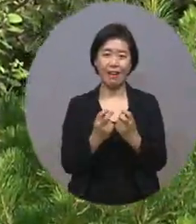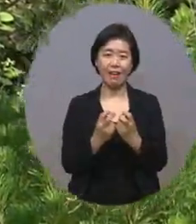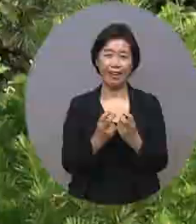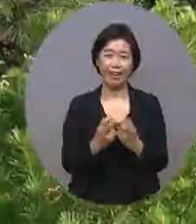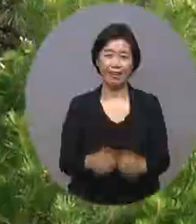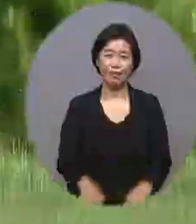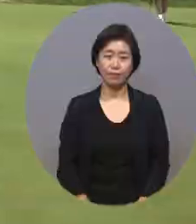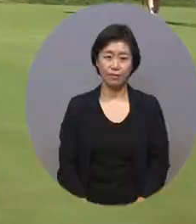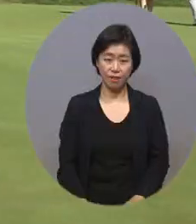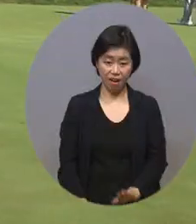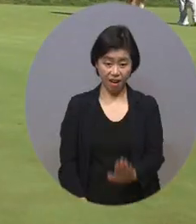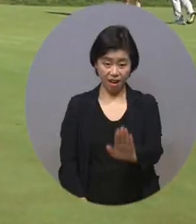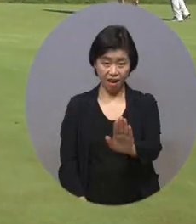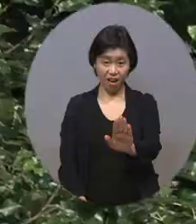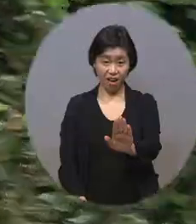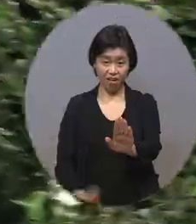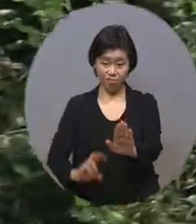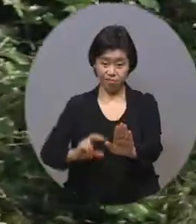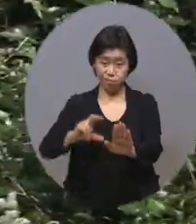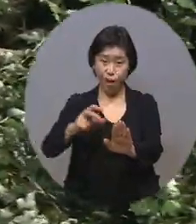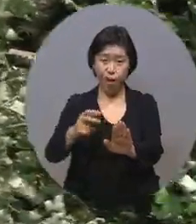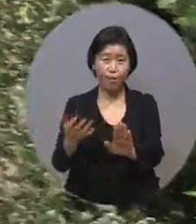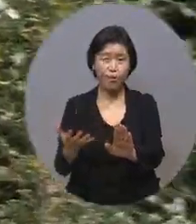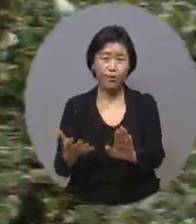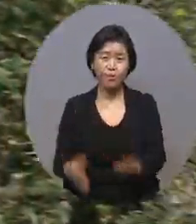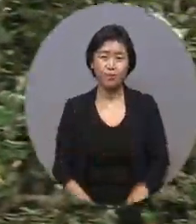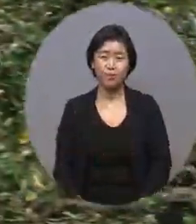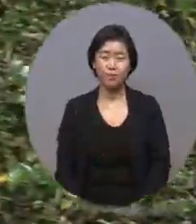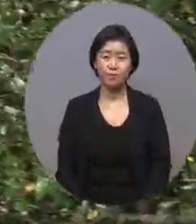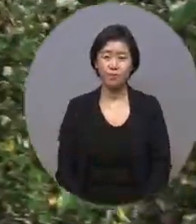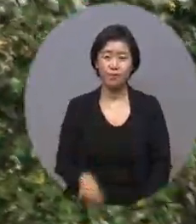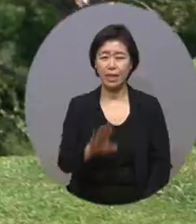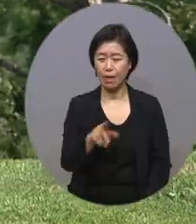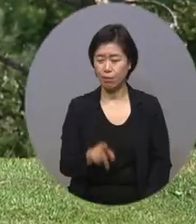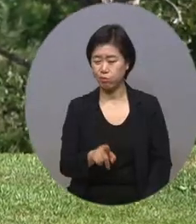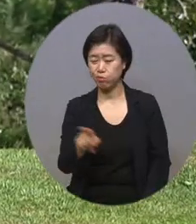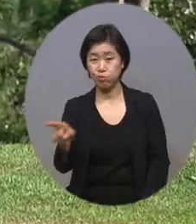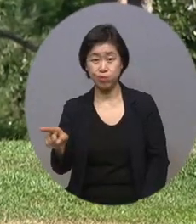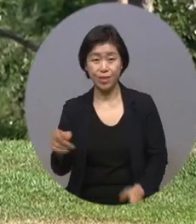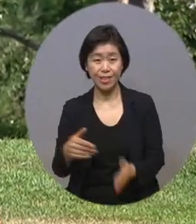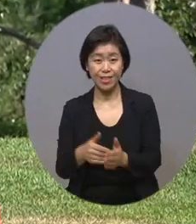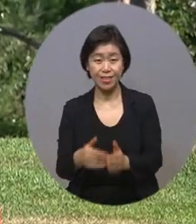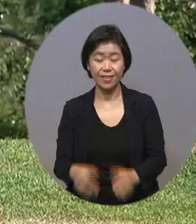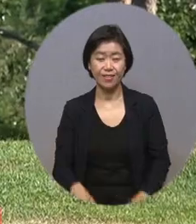오르막 장난 아닌데? 나이스. 너무 오른쪽 많이 봤다.